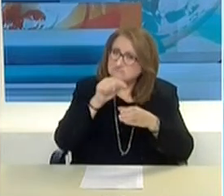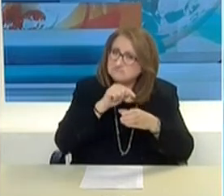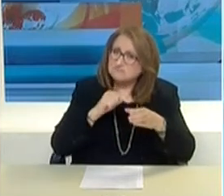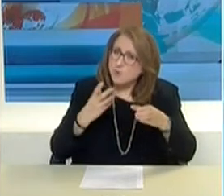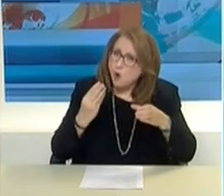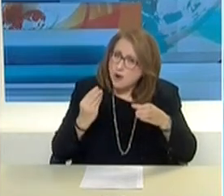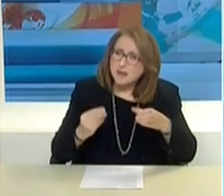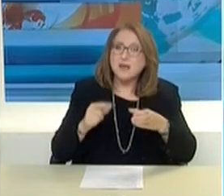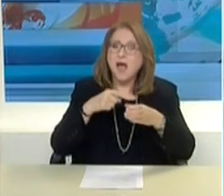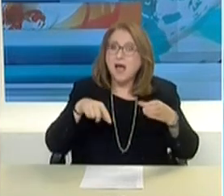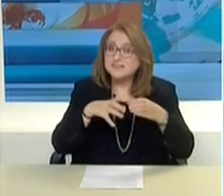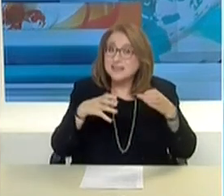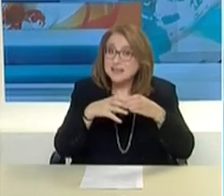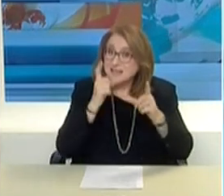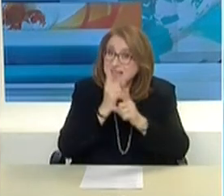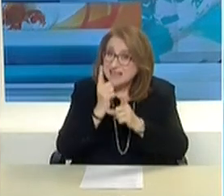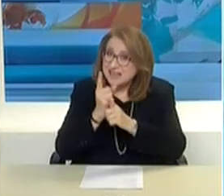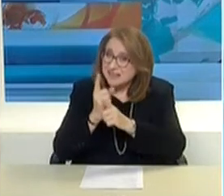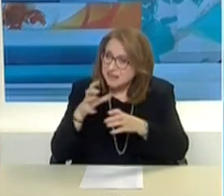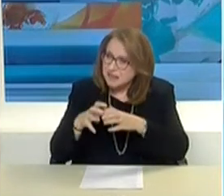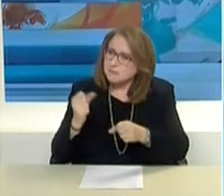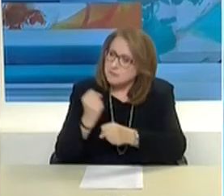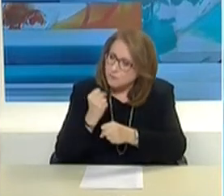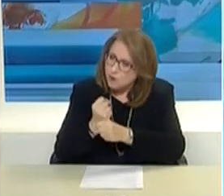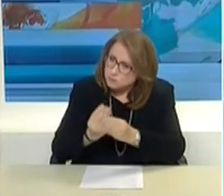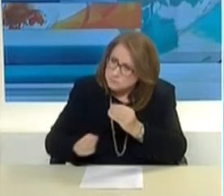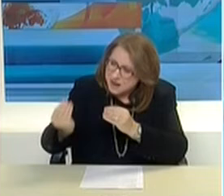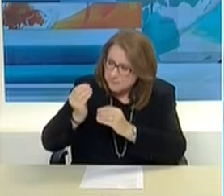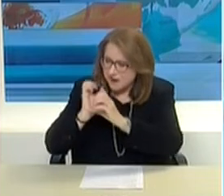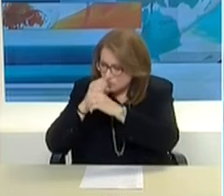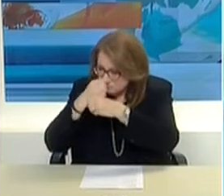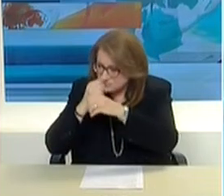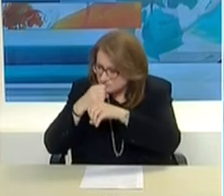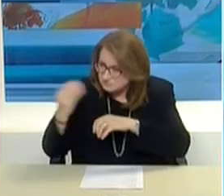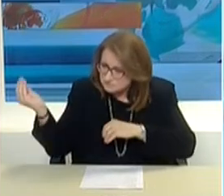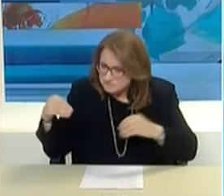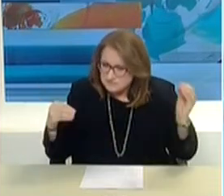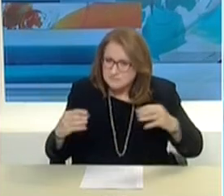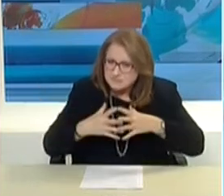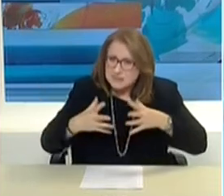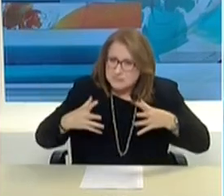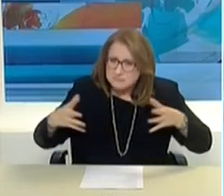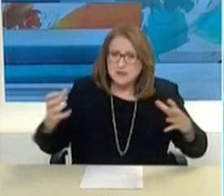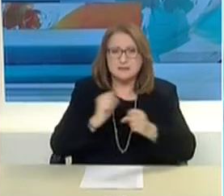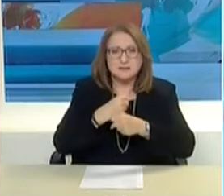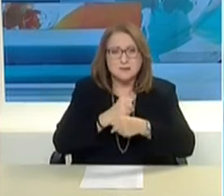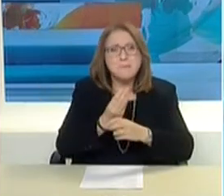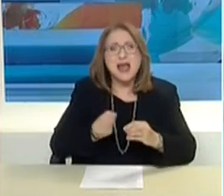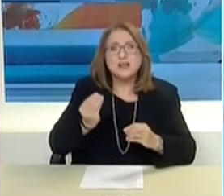σαν backup και να ενισχύσει εργαστηριακά ακόμα περισσότερο αυτού του τύπου τη στρατηγική.